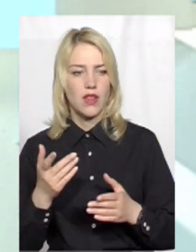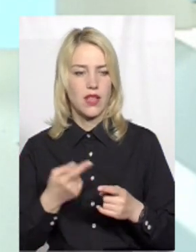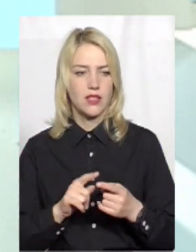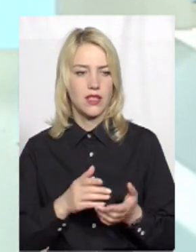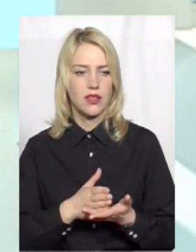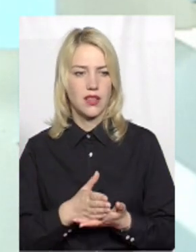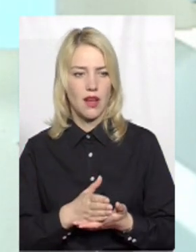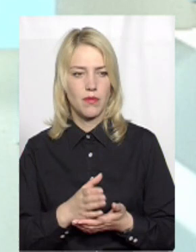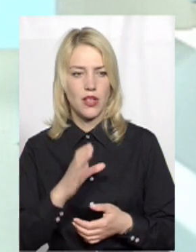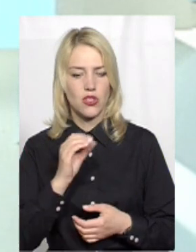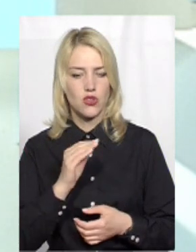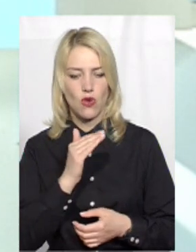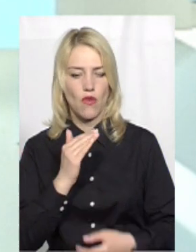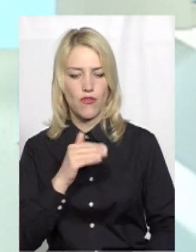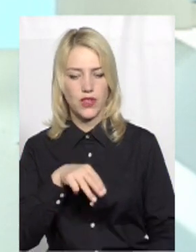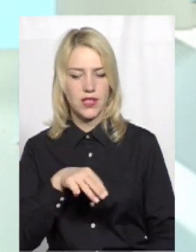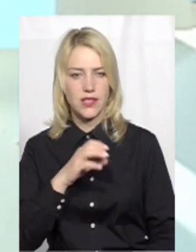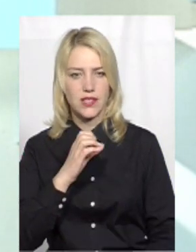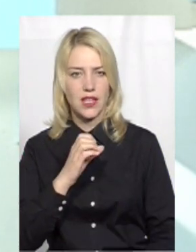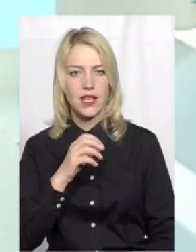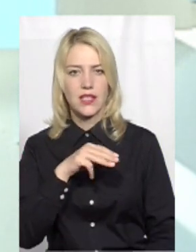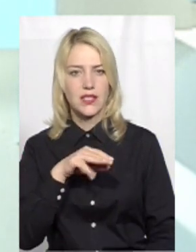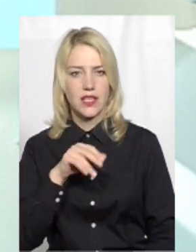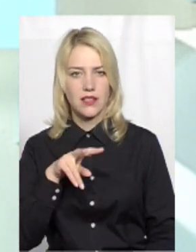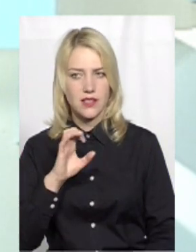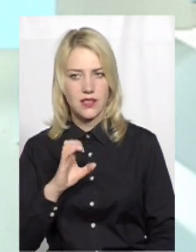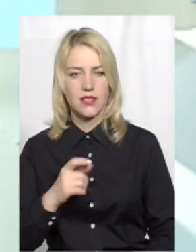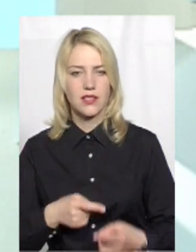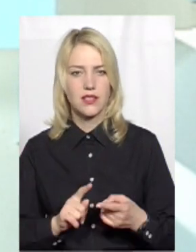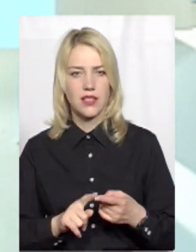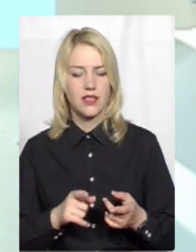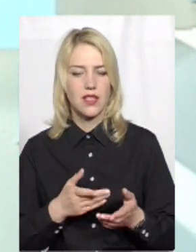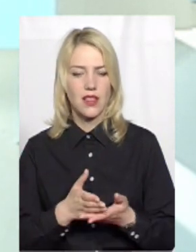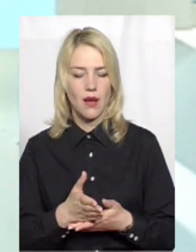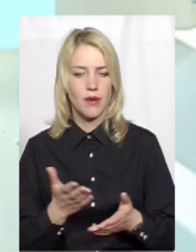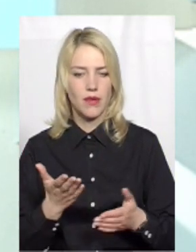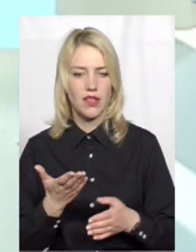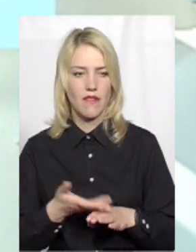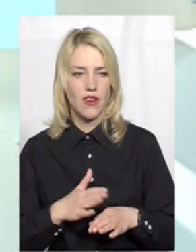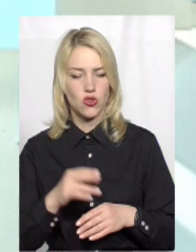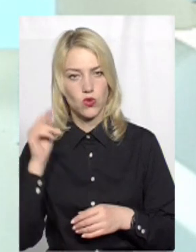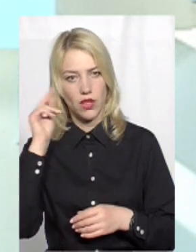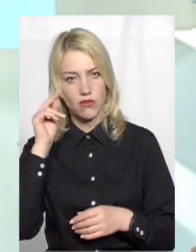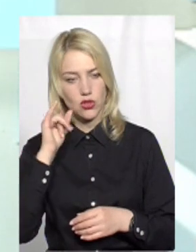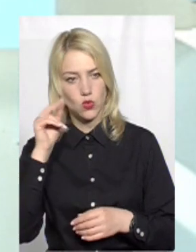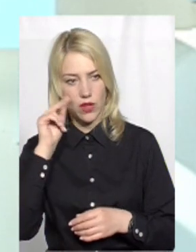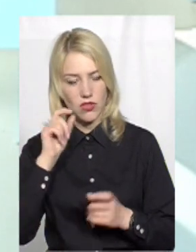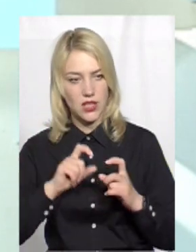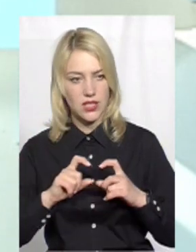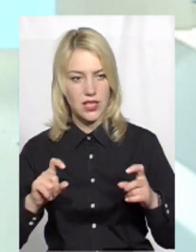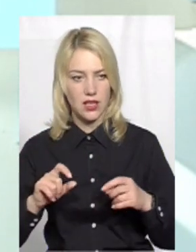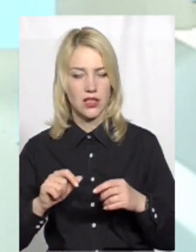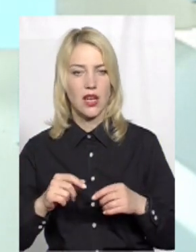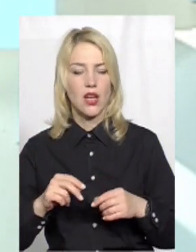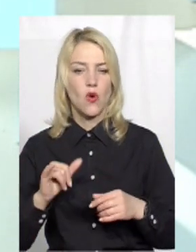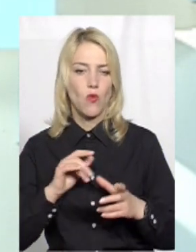зараз модне слово там soft skills, які це ті навички, які, на жаль, ну важко навчитись ним в навчальних закладах, в